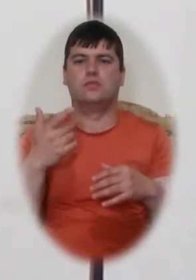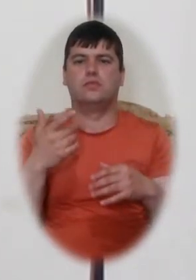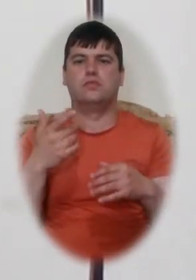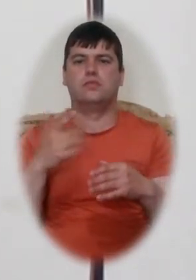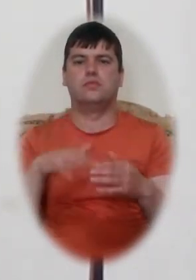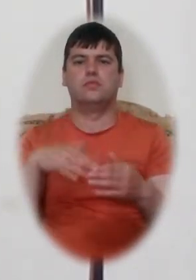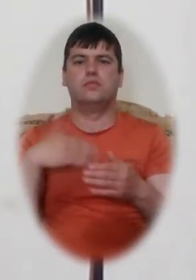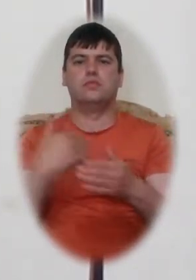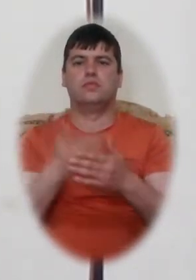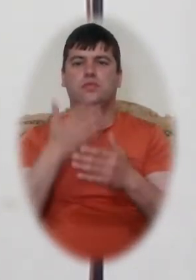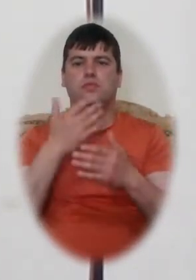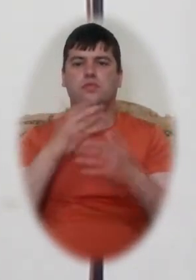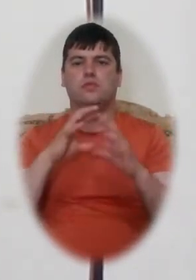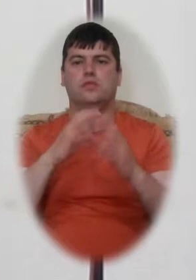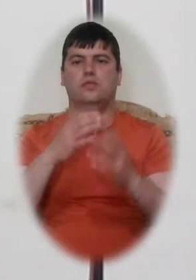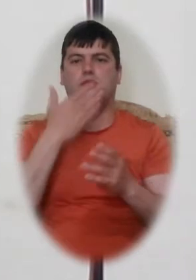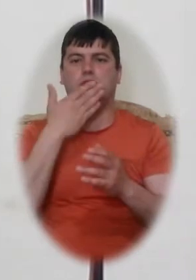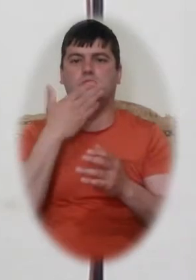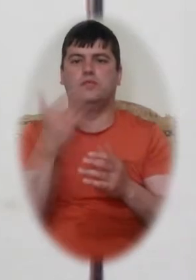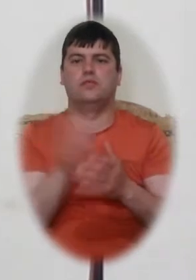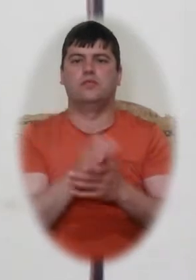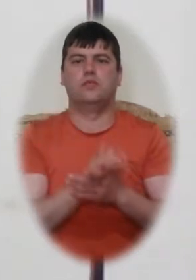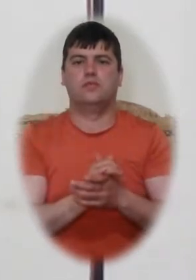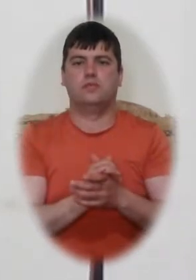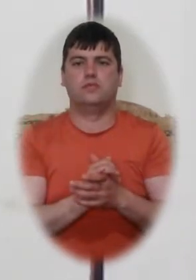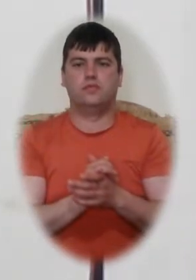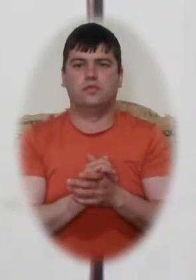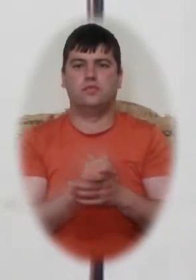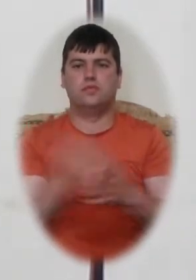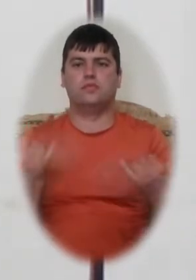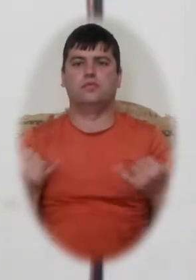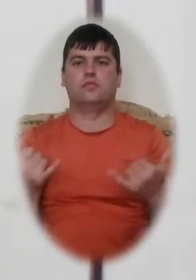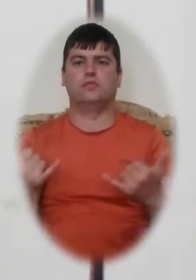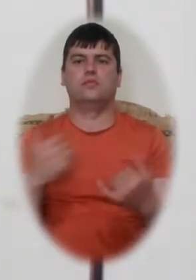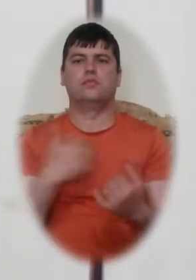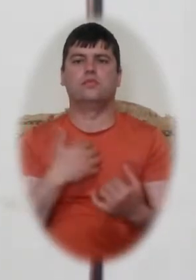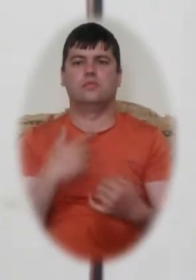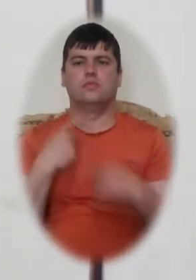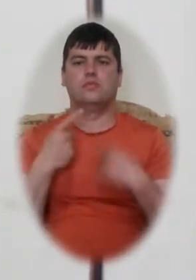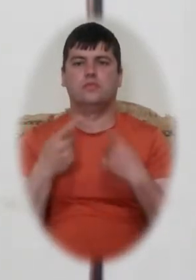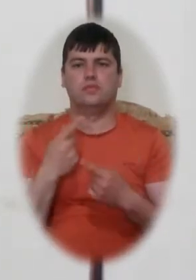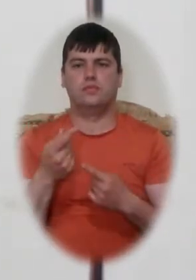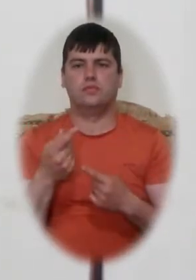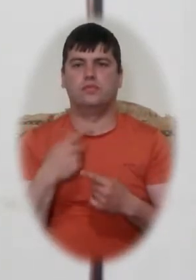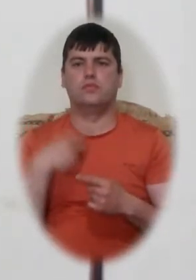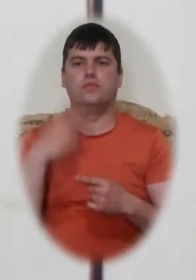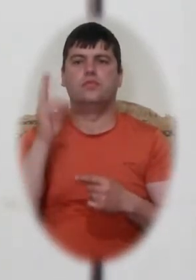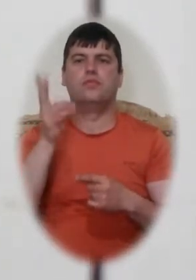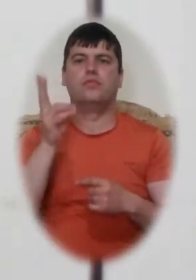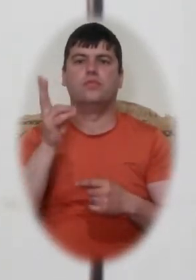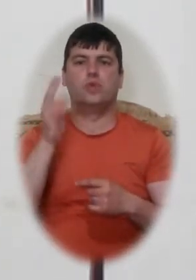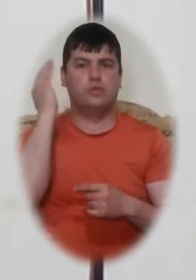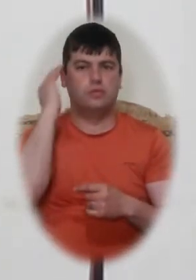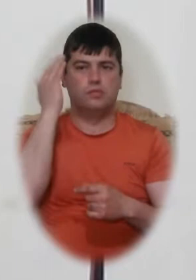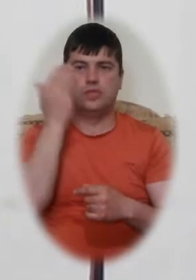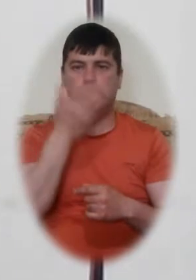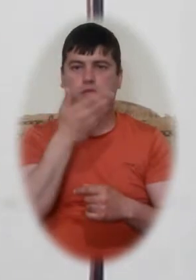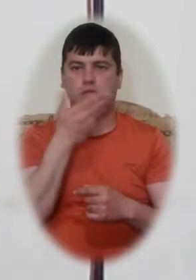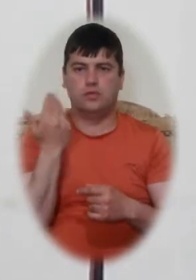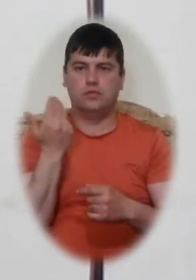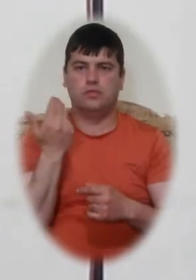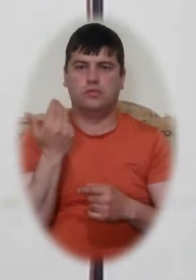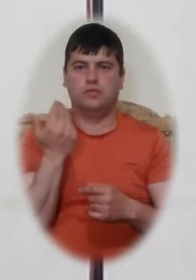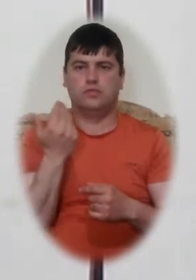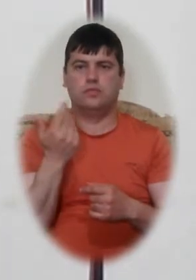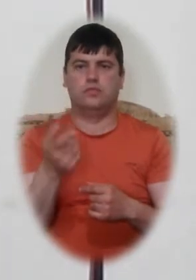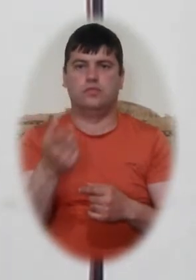է մչ է վեղջի։ Եվ եսոր մեք ոզում ենք ասել, որ որգեր մը կկղտված չեն այ